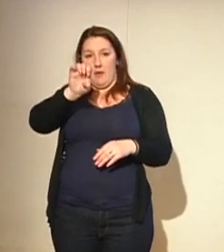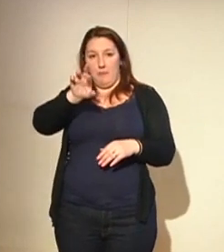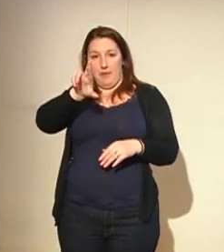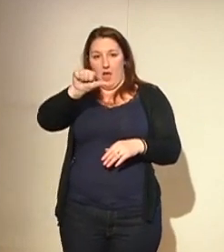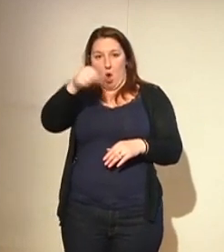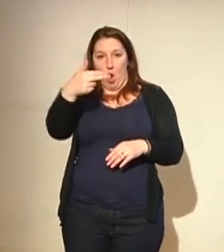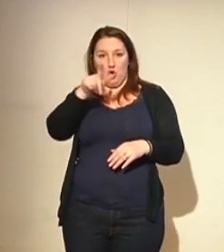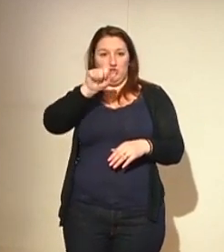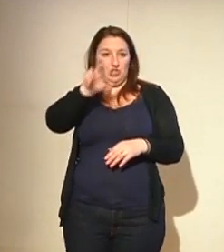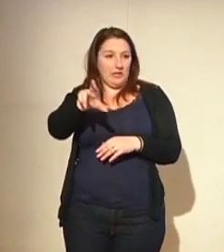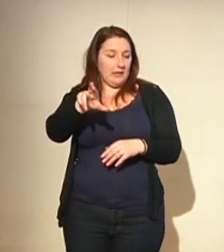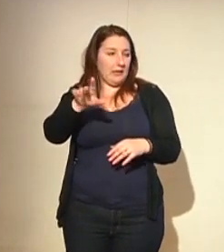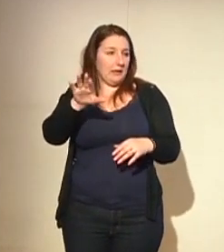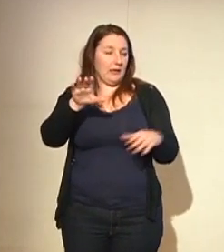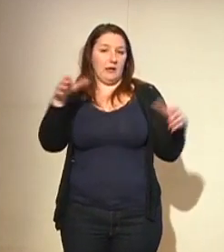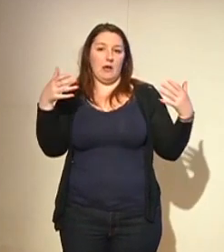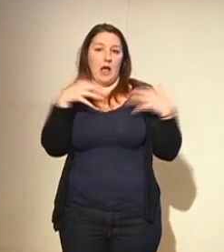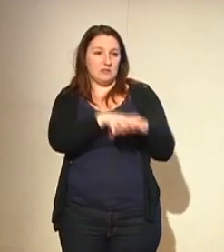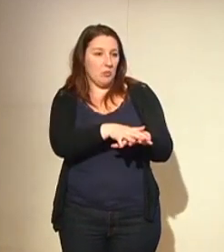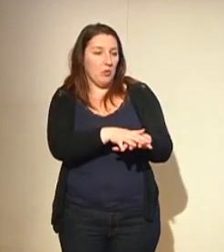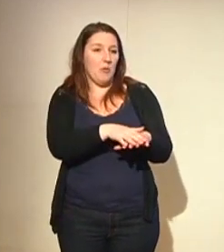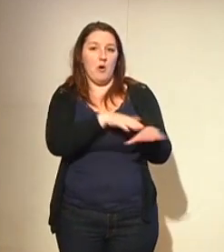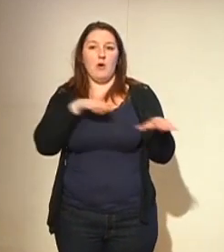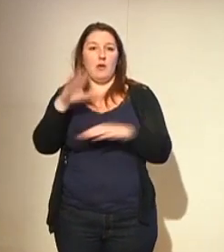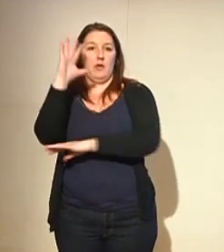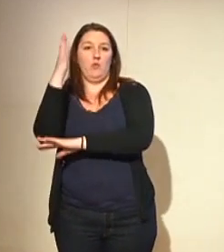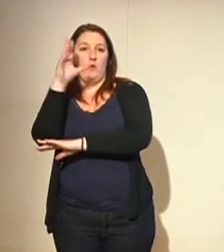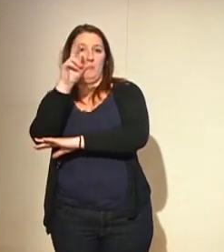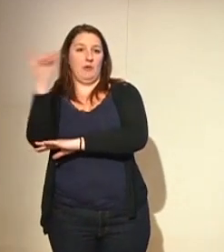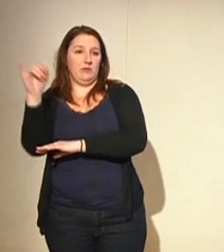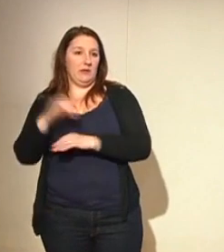beréranger donc rassemblement et UMP